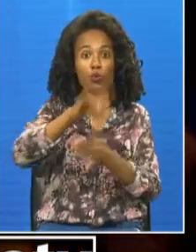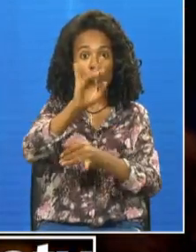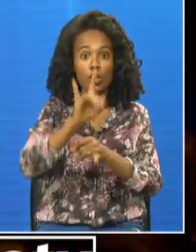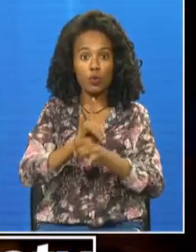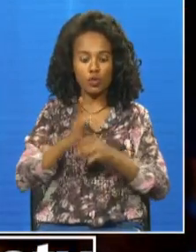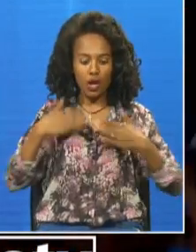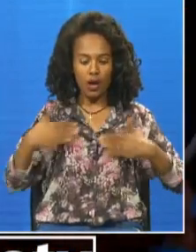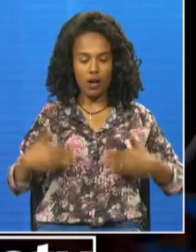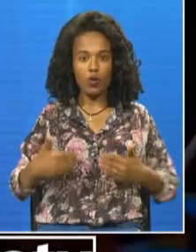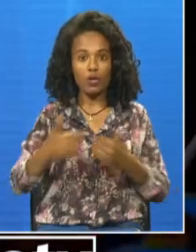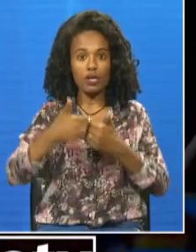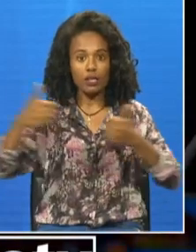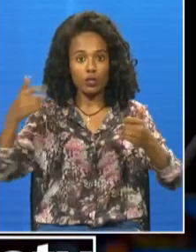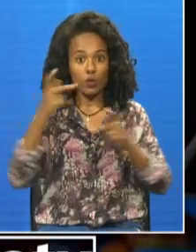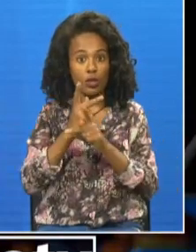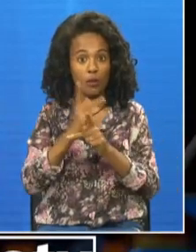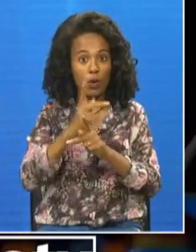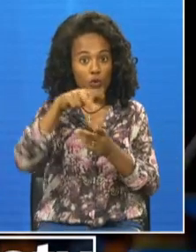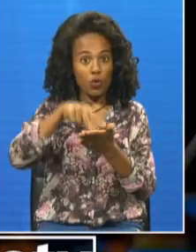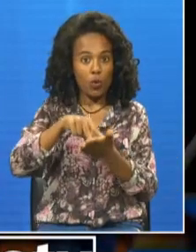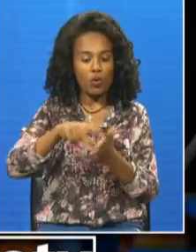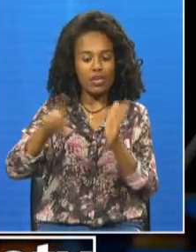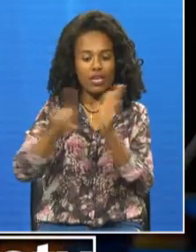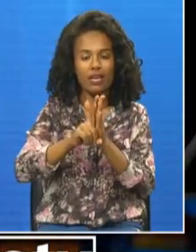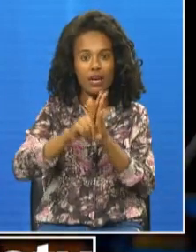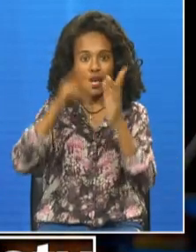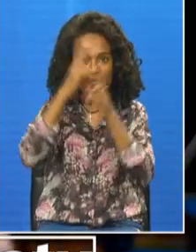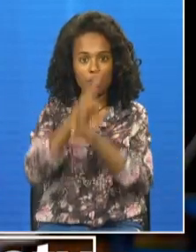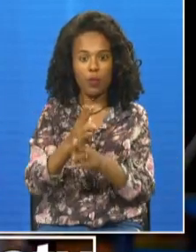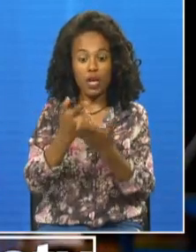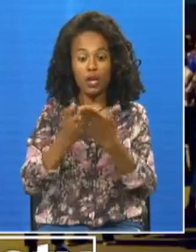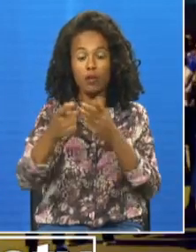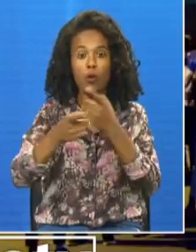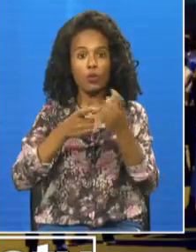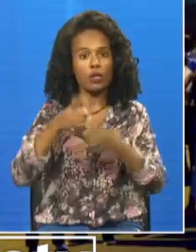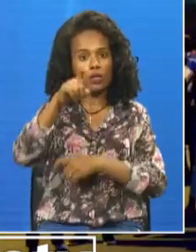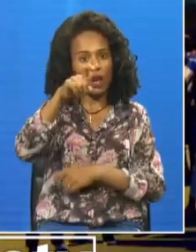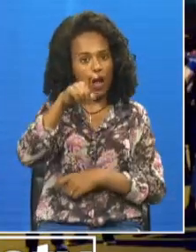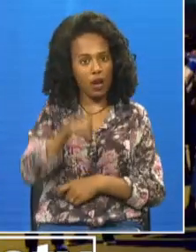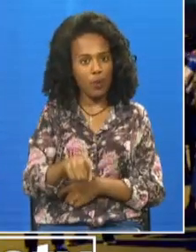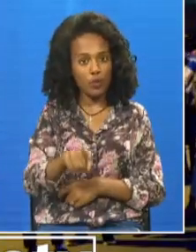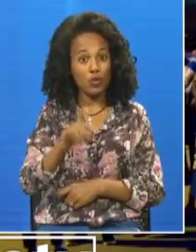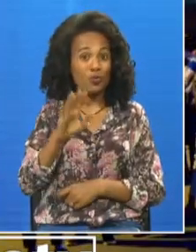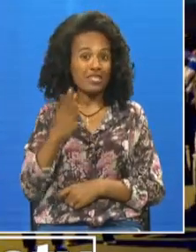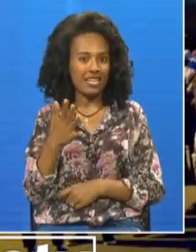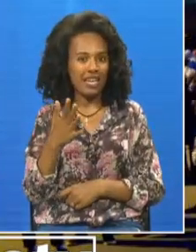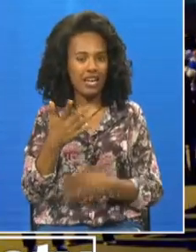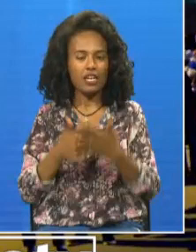ሁኔታ መቀረፍ ያለበት ነው። ተመስገን፣ ምልከታ ይህንን ይመስላል። አመሰግናለሁ ዮሐንስ።